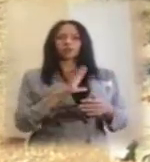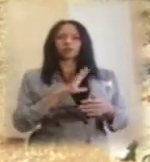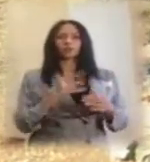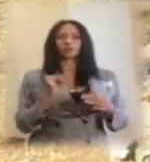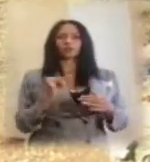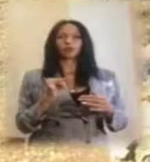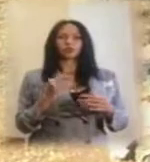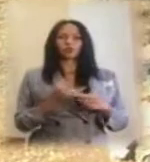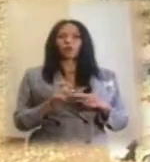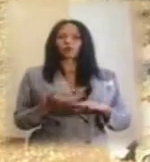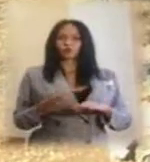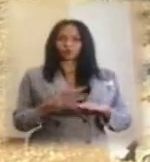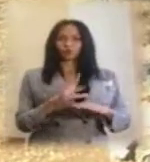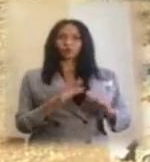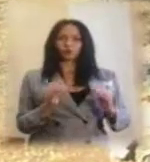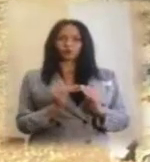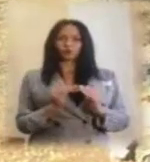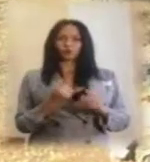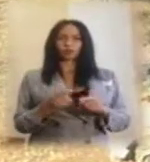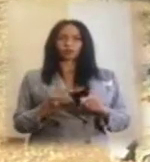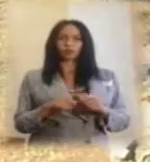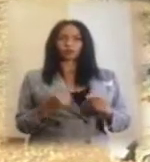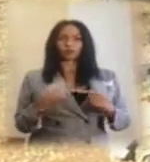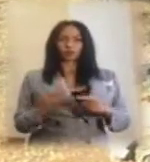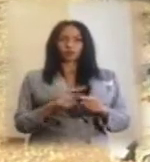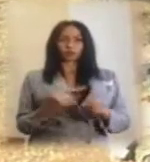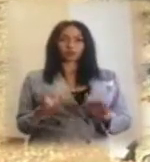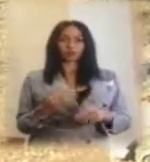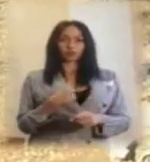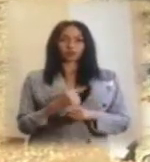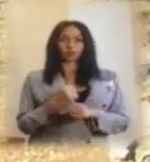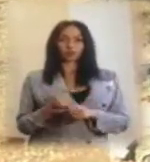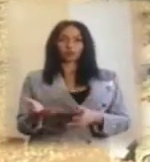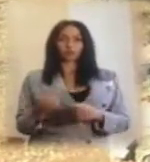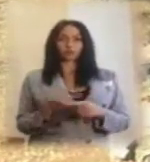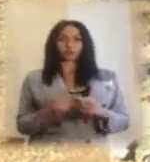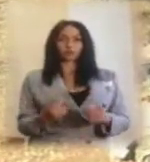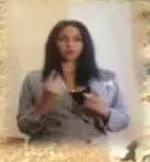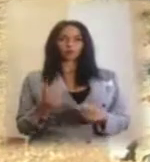напряг. Тому щойно я це зробила, я взяла цей здоровезний молоток,